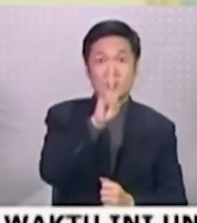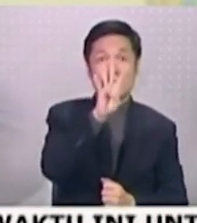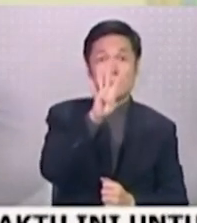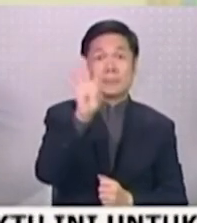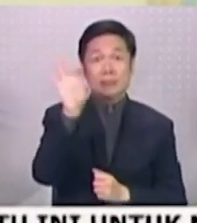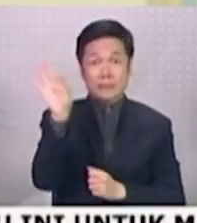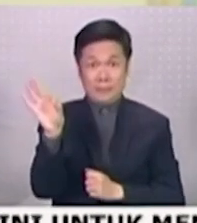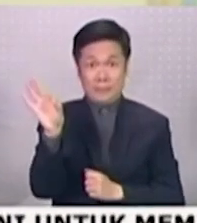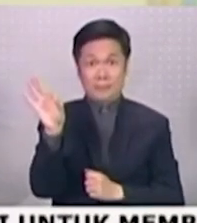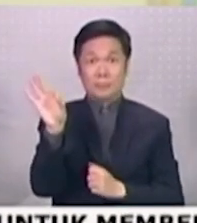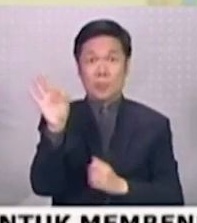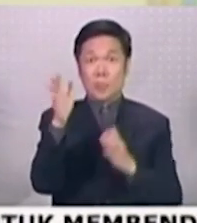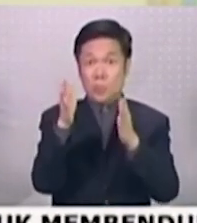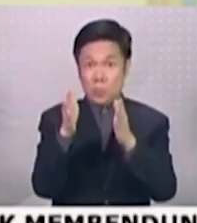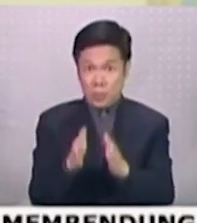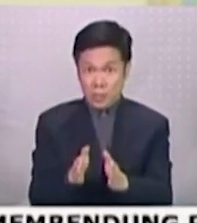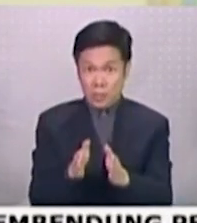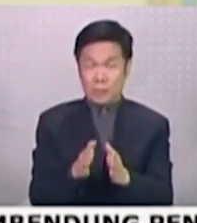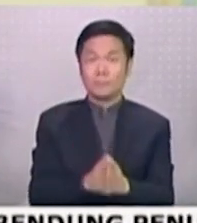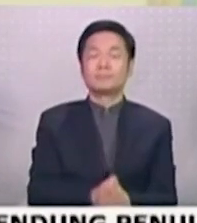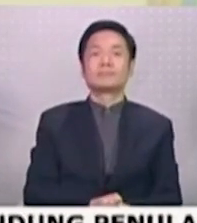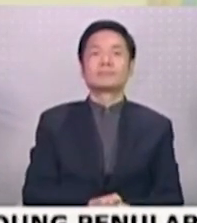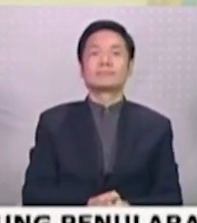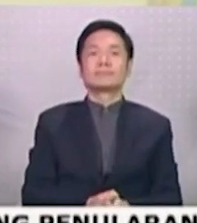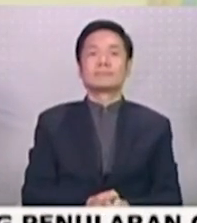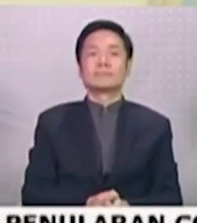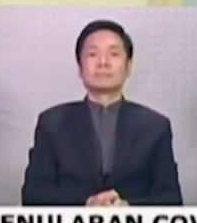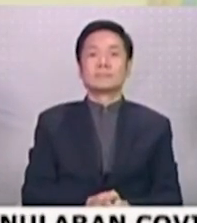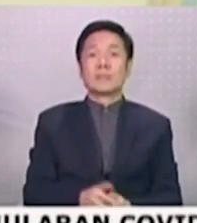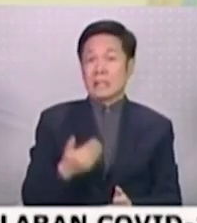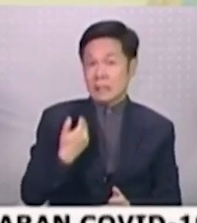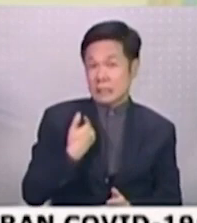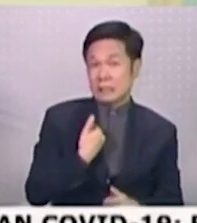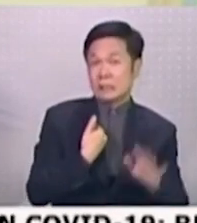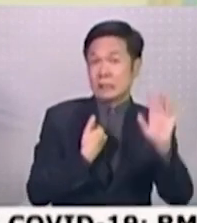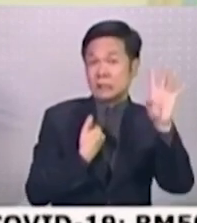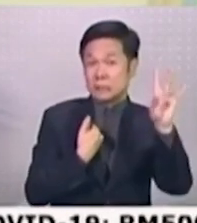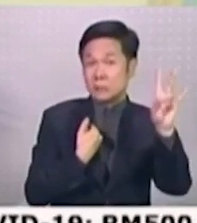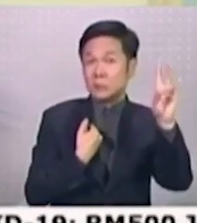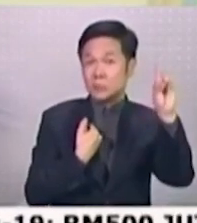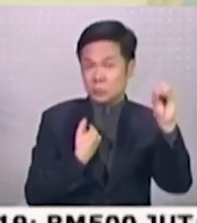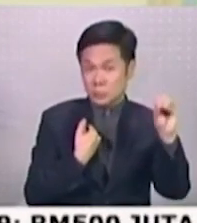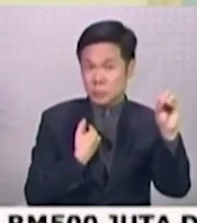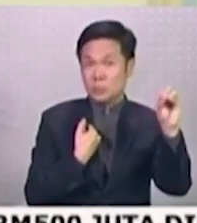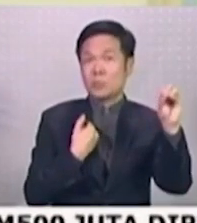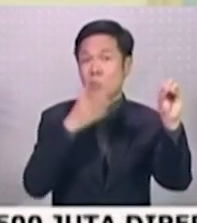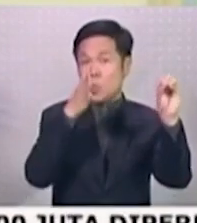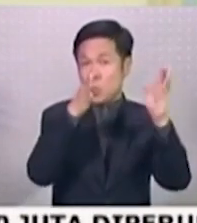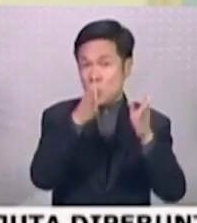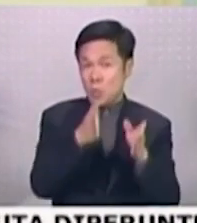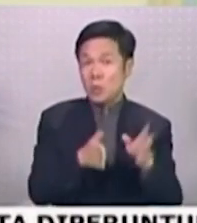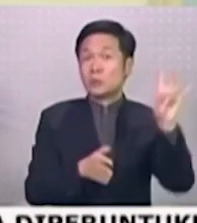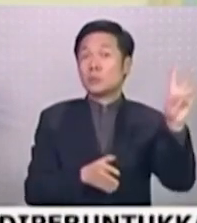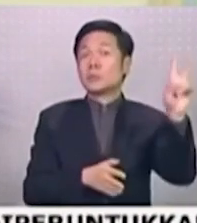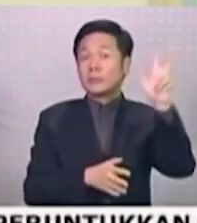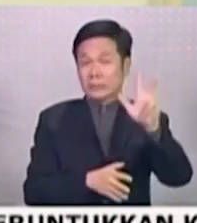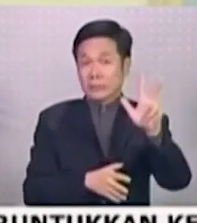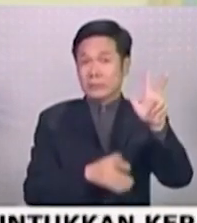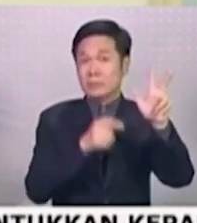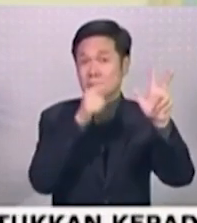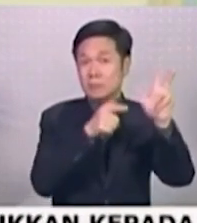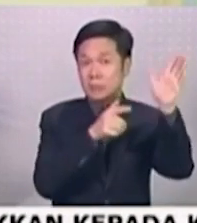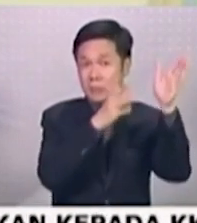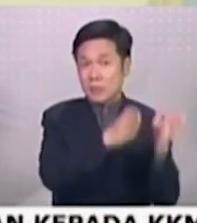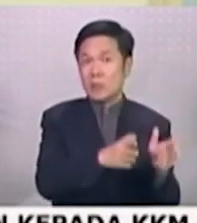649 ditahan tersebut, 70 daripada tangkapan-tangkapan yang dibuat, 73 individu telah